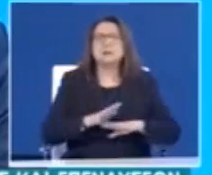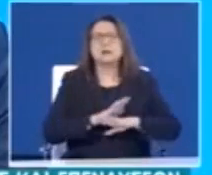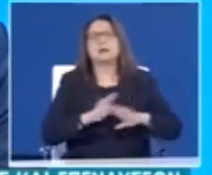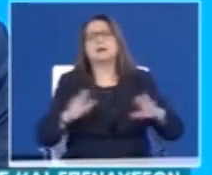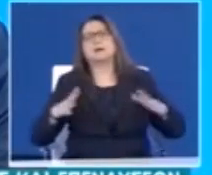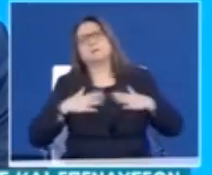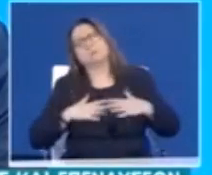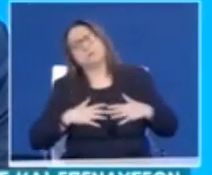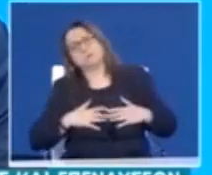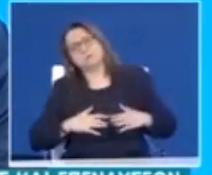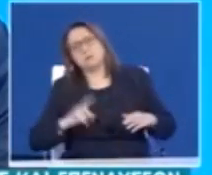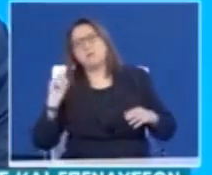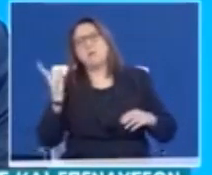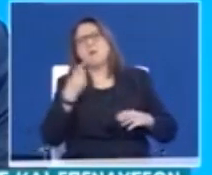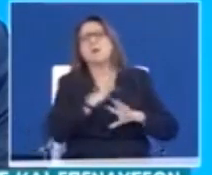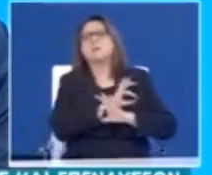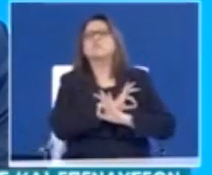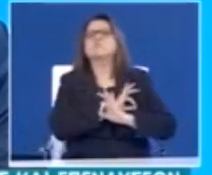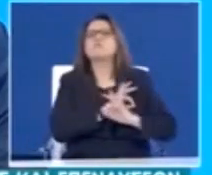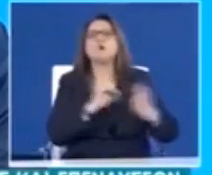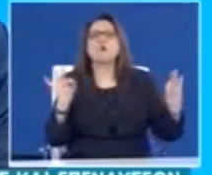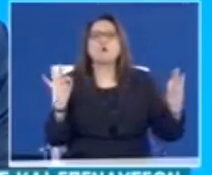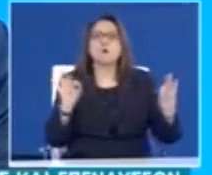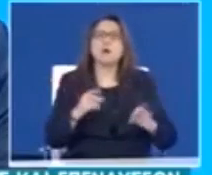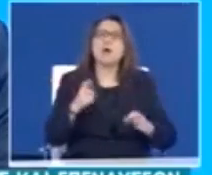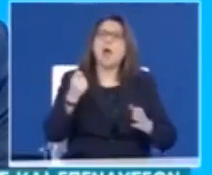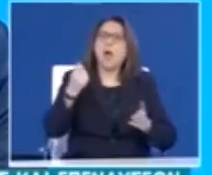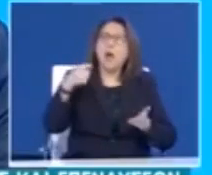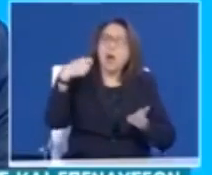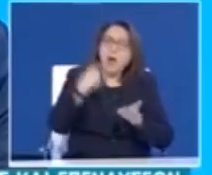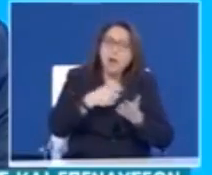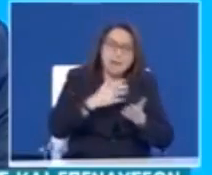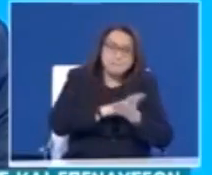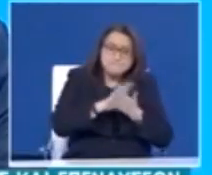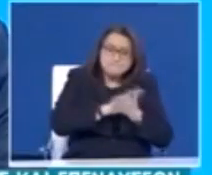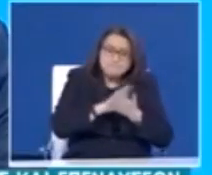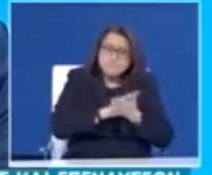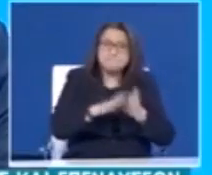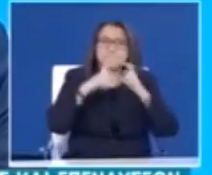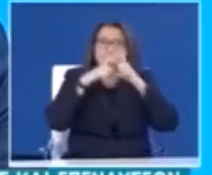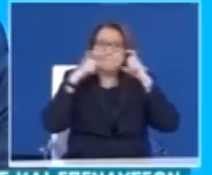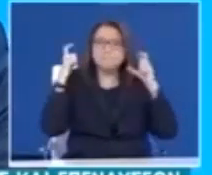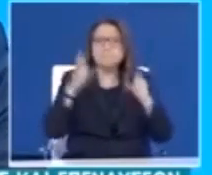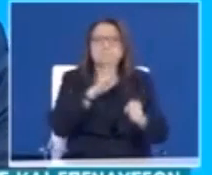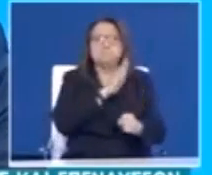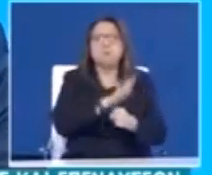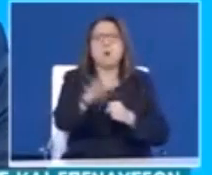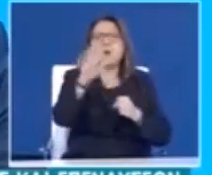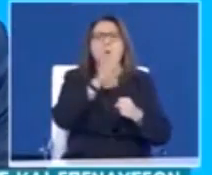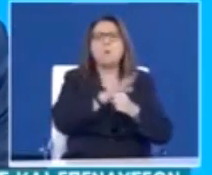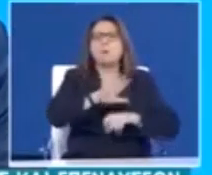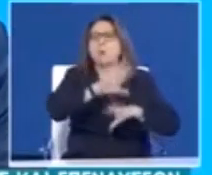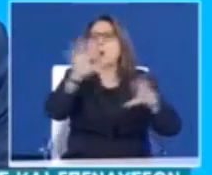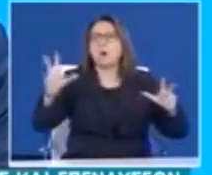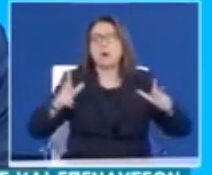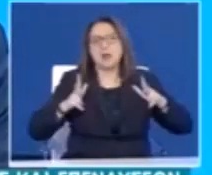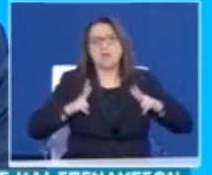για τις μάσκες. Ακριβώς γιατί εμείς και οι συνεργάτες μου και οι υπηρεσίες μας κινηθήκαν με πάρα πολύ μεγάλη